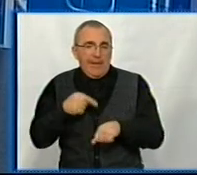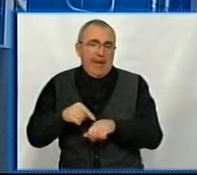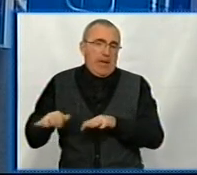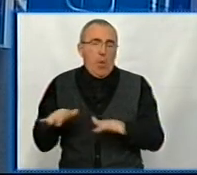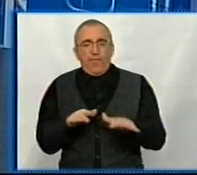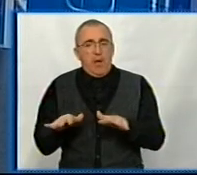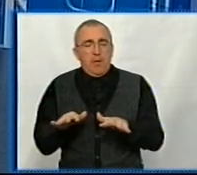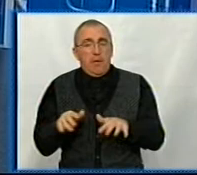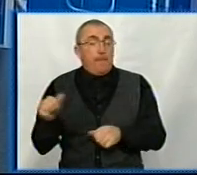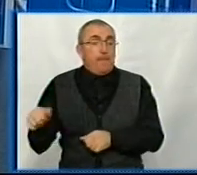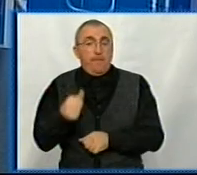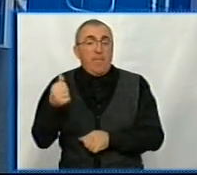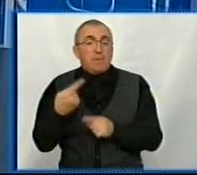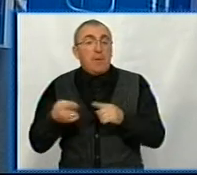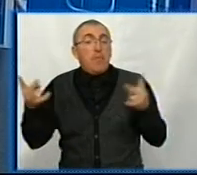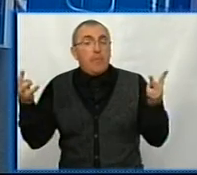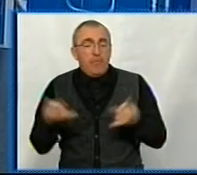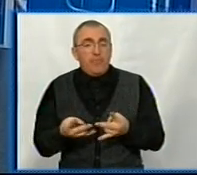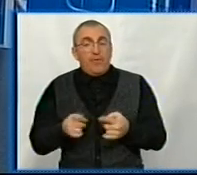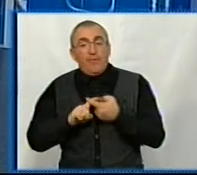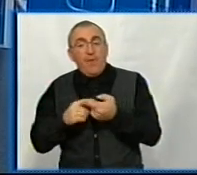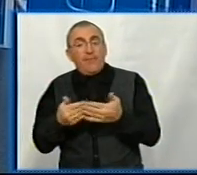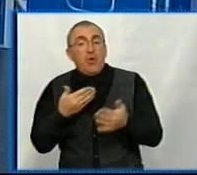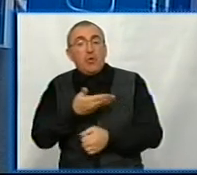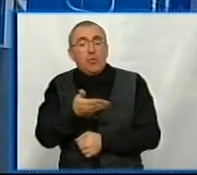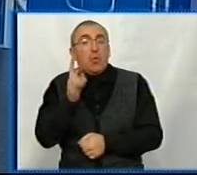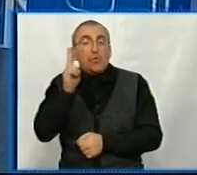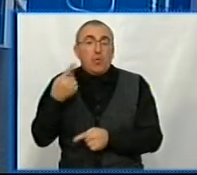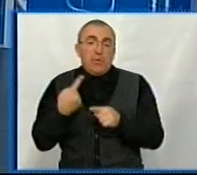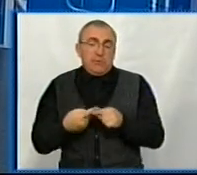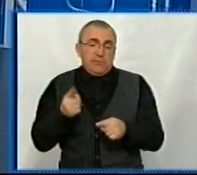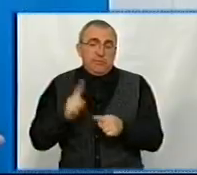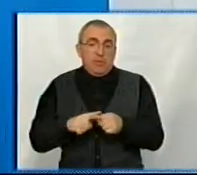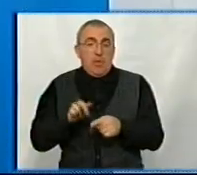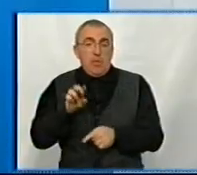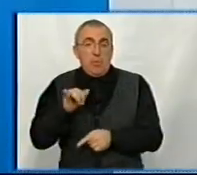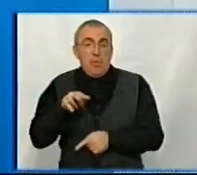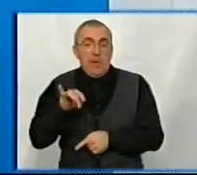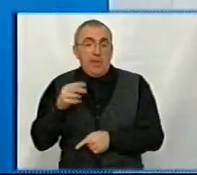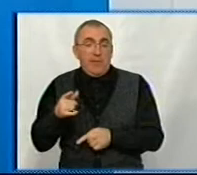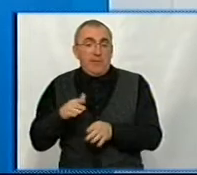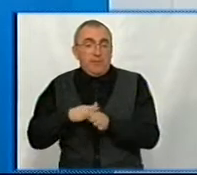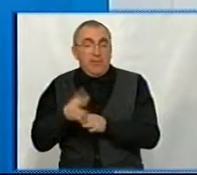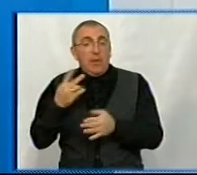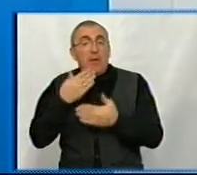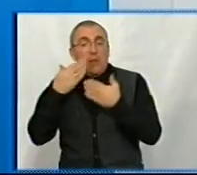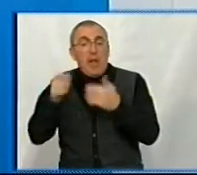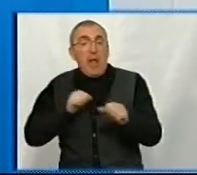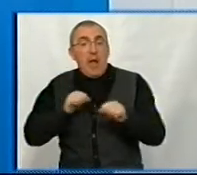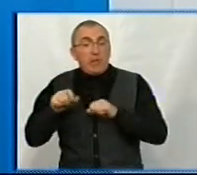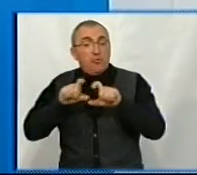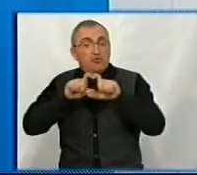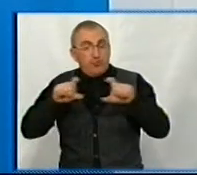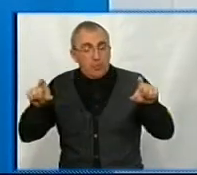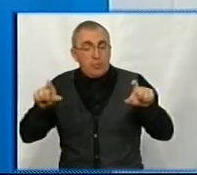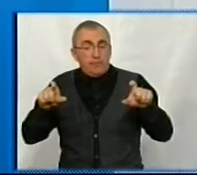реагувати. Перше, це потрібно, в залежності від того, хто цей булінг вчиняє, то треба звертатися до адміністрації школи,